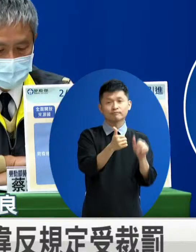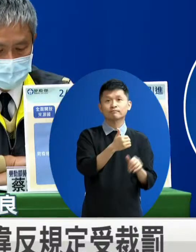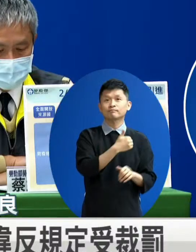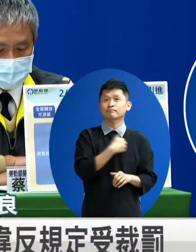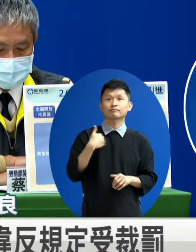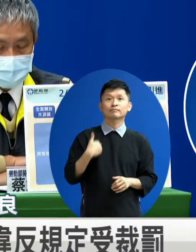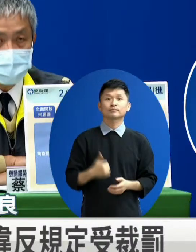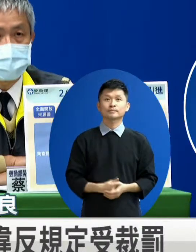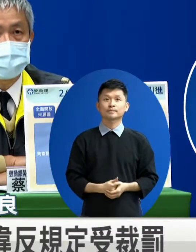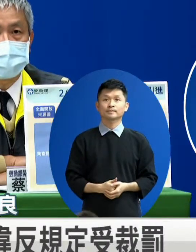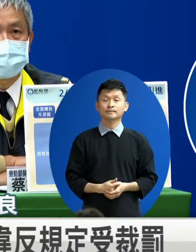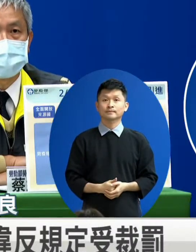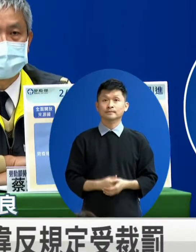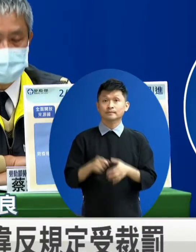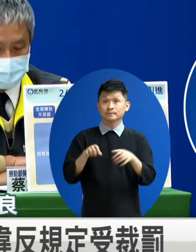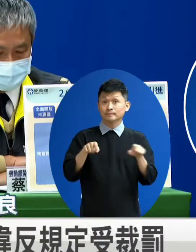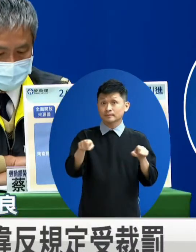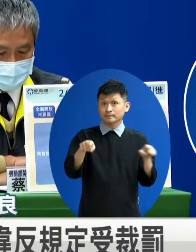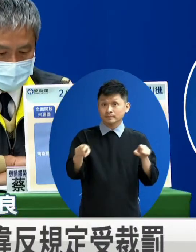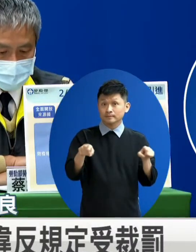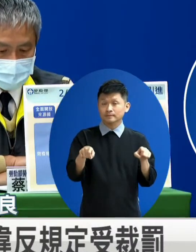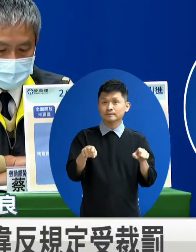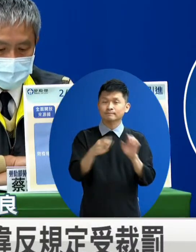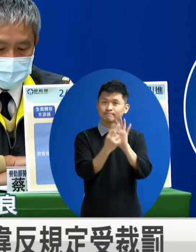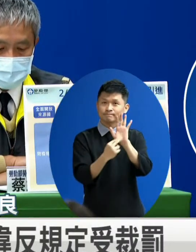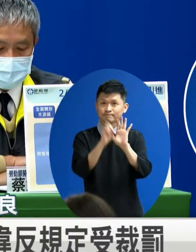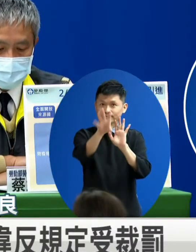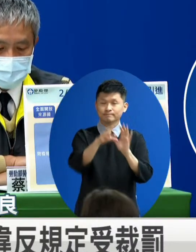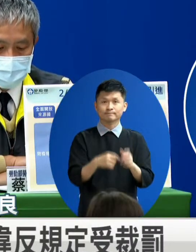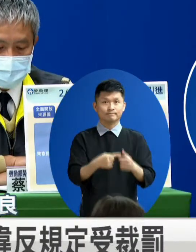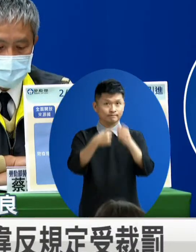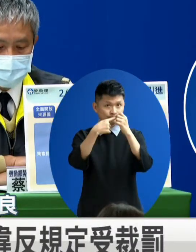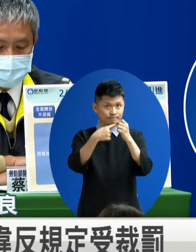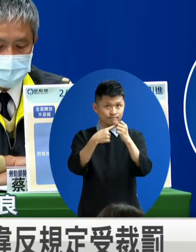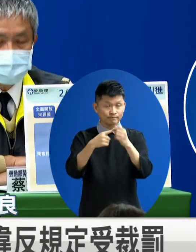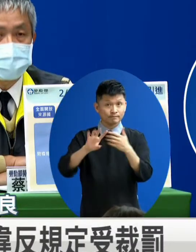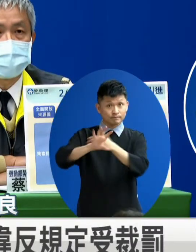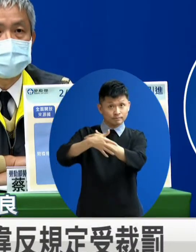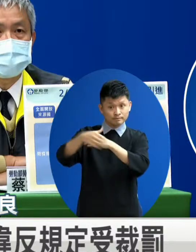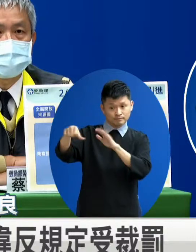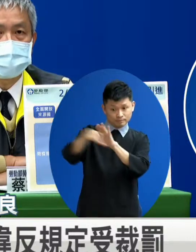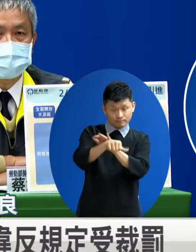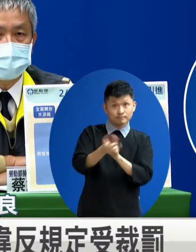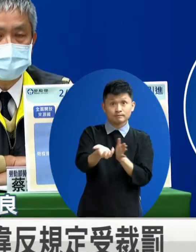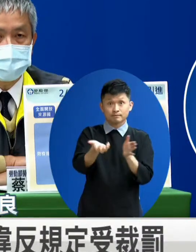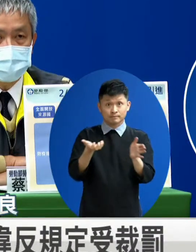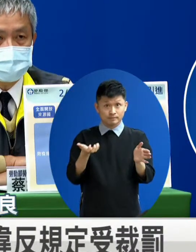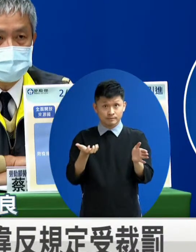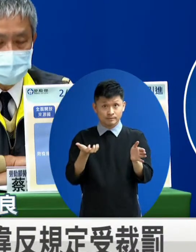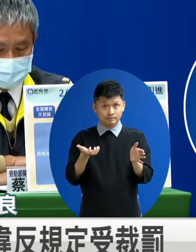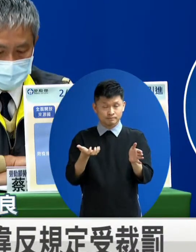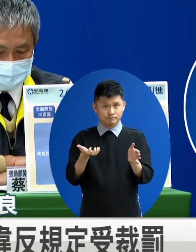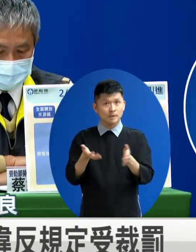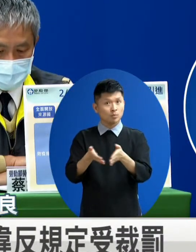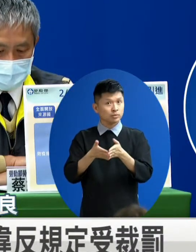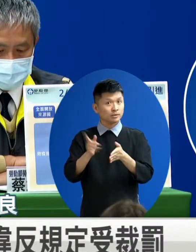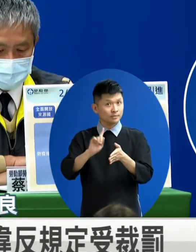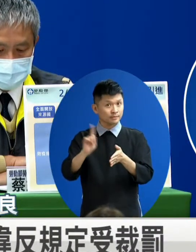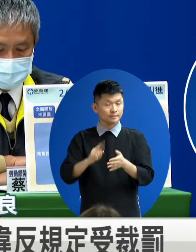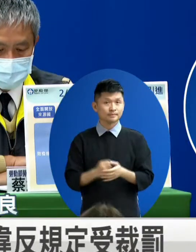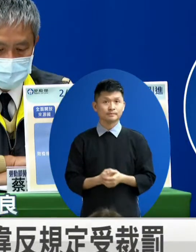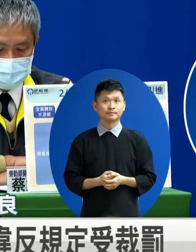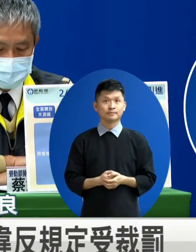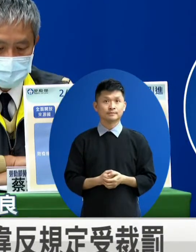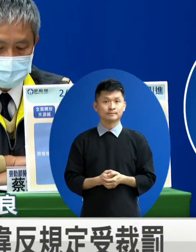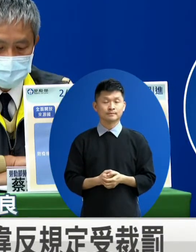移工。那相关的规划说明如下。那第一点，我们移工入境前，那这一次必须要都能够